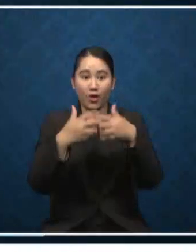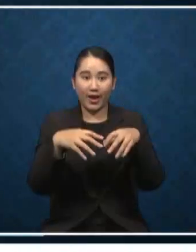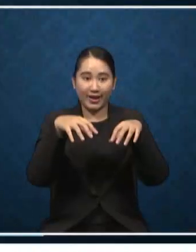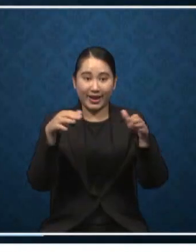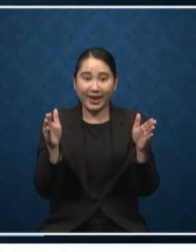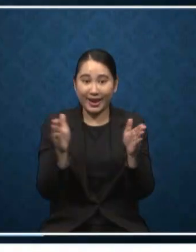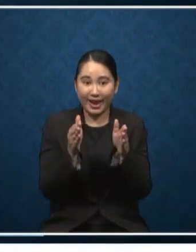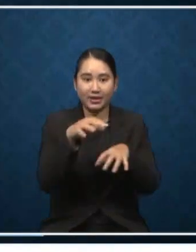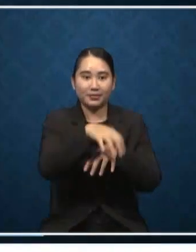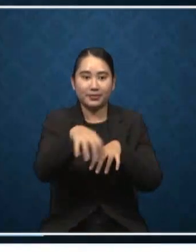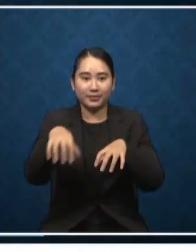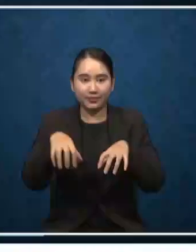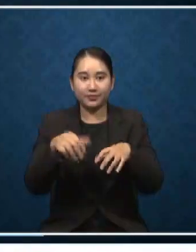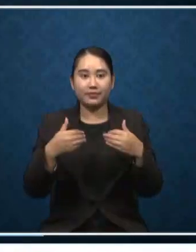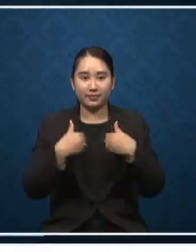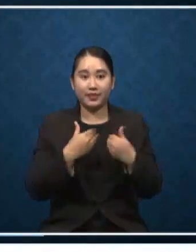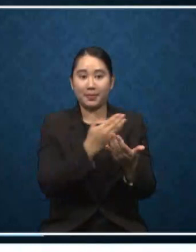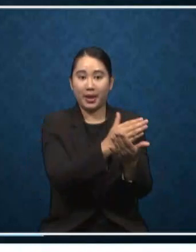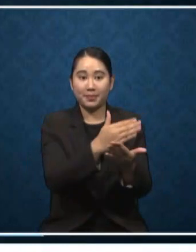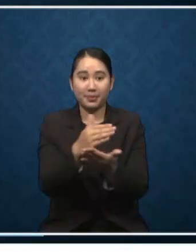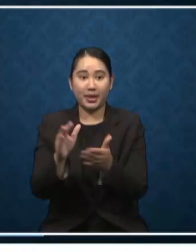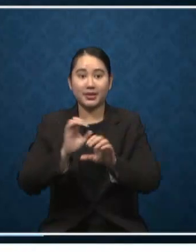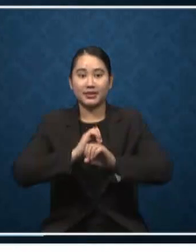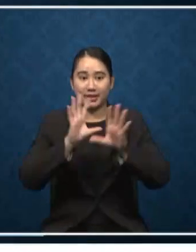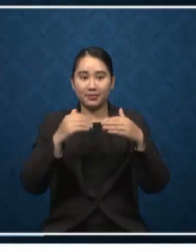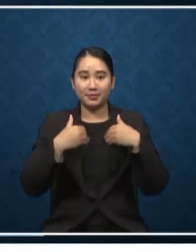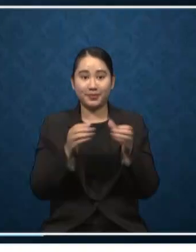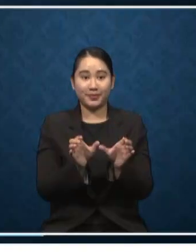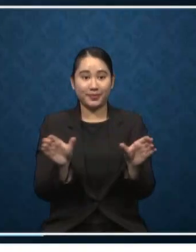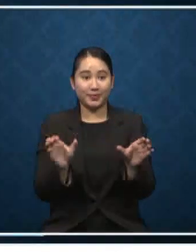Tischก็เปนไปห